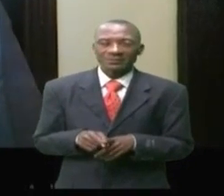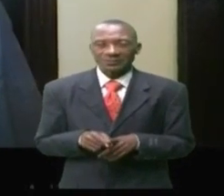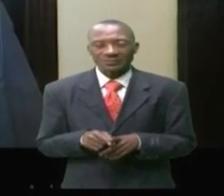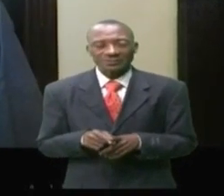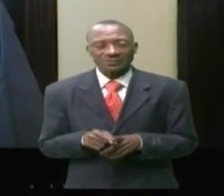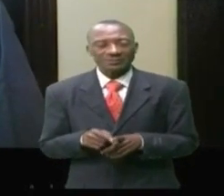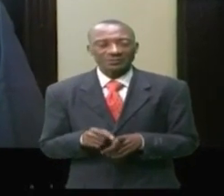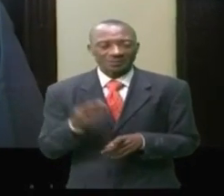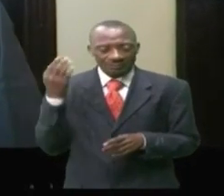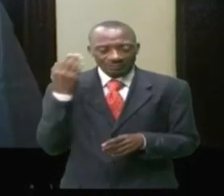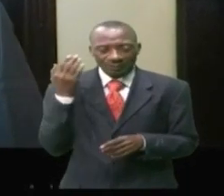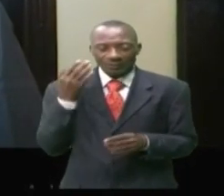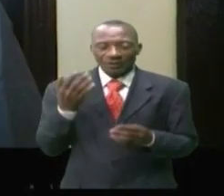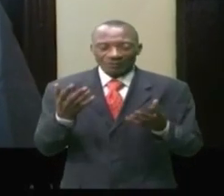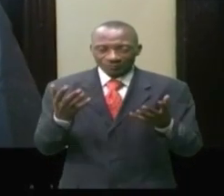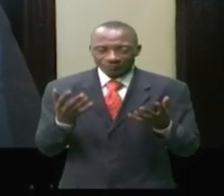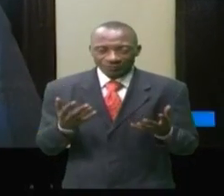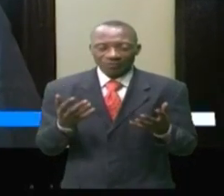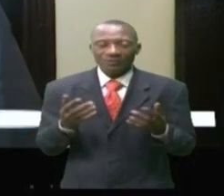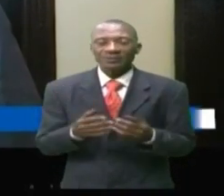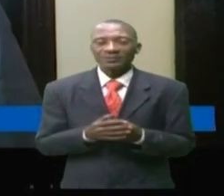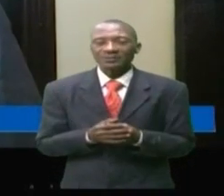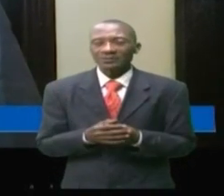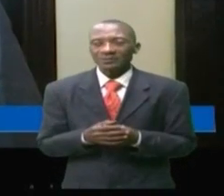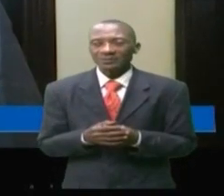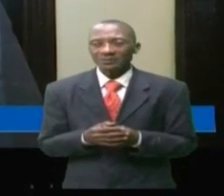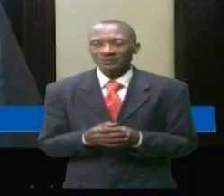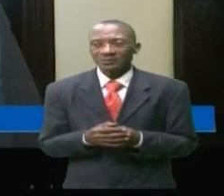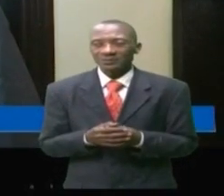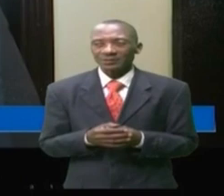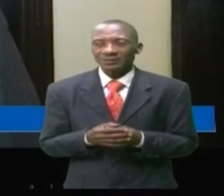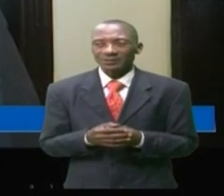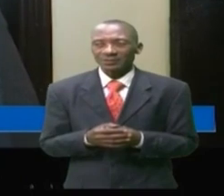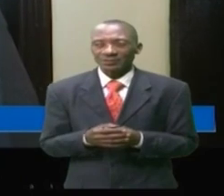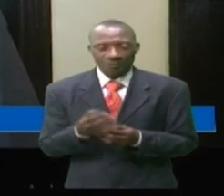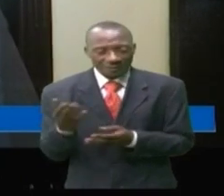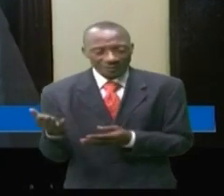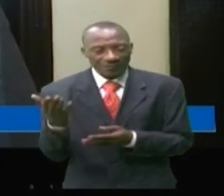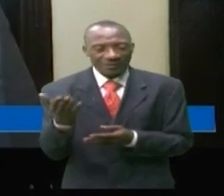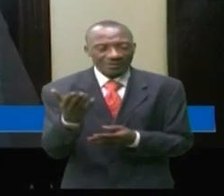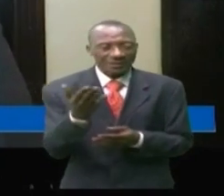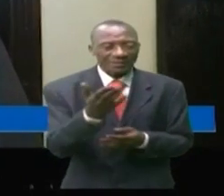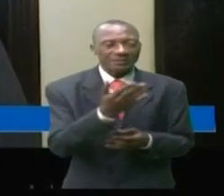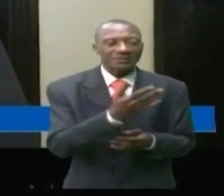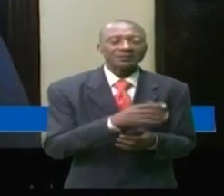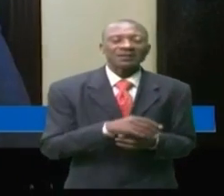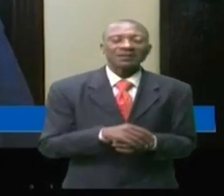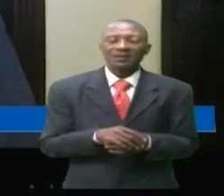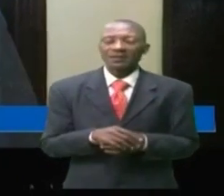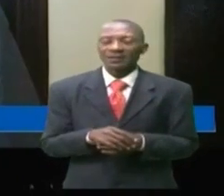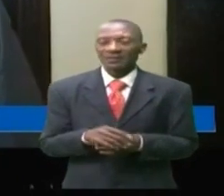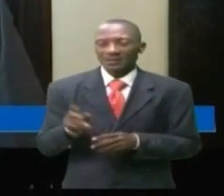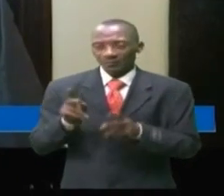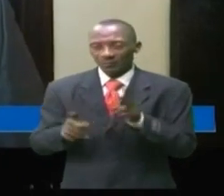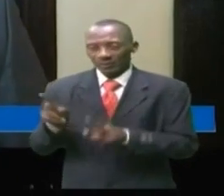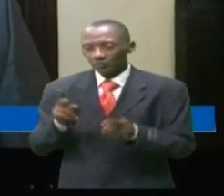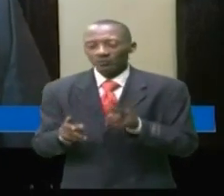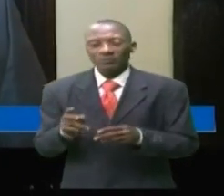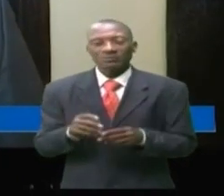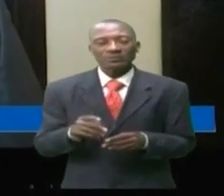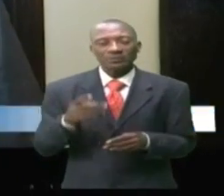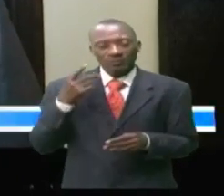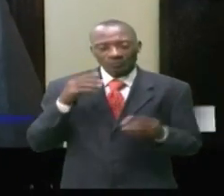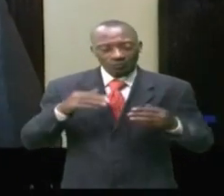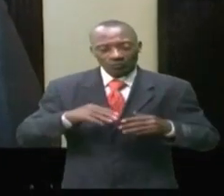depuis des années. Et nous appelons à l'unité de tout Congolais, de tout citoyen congolais, parce